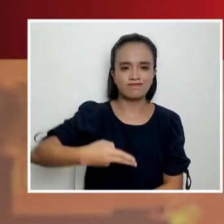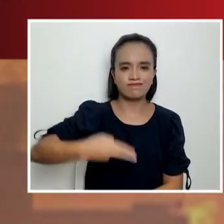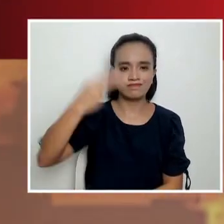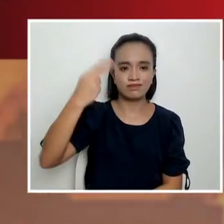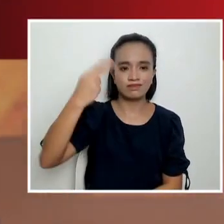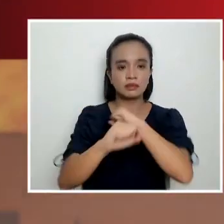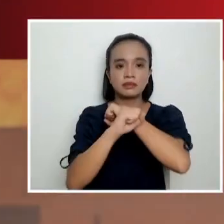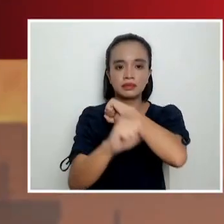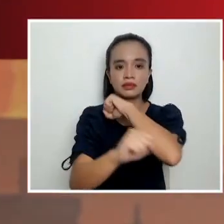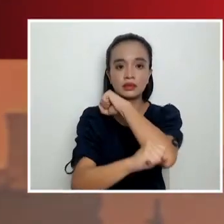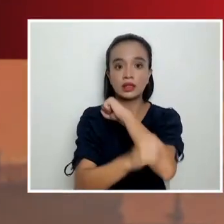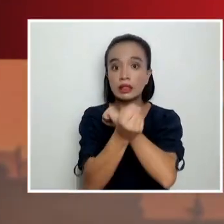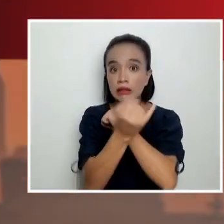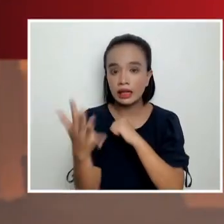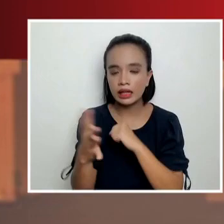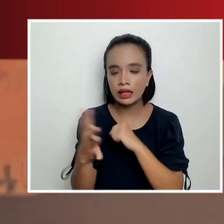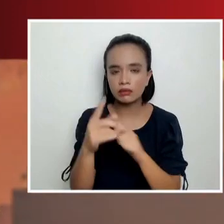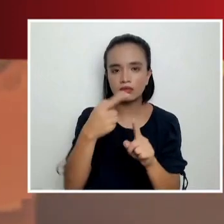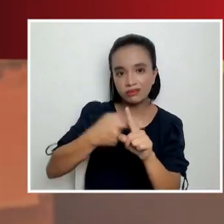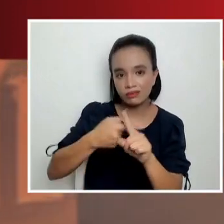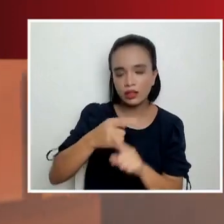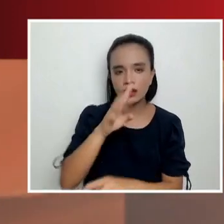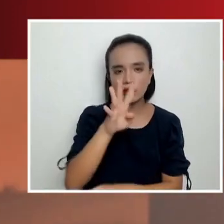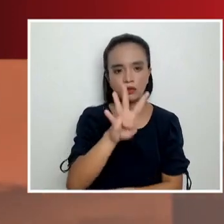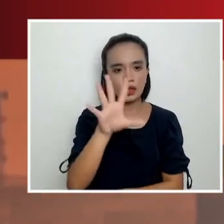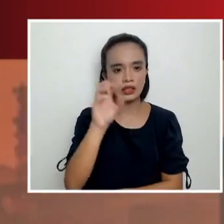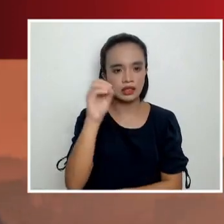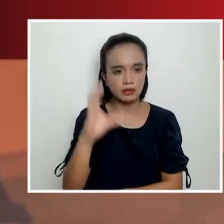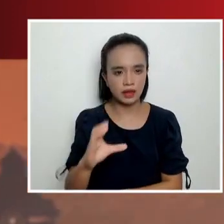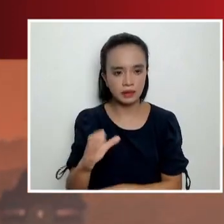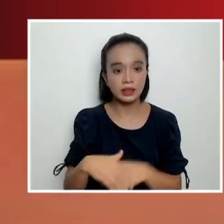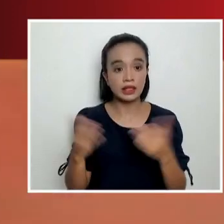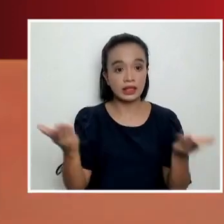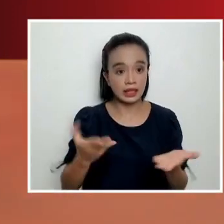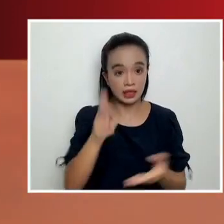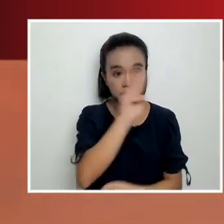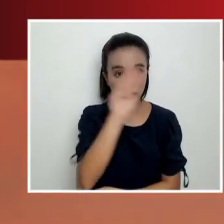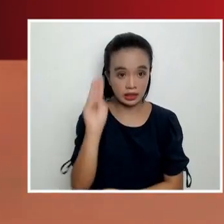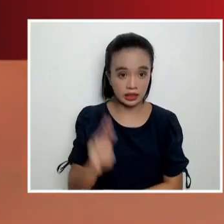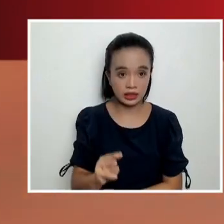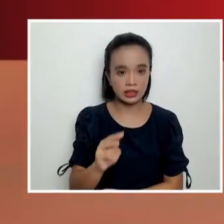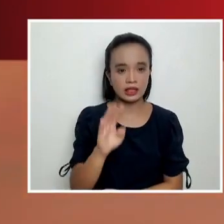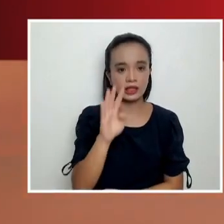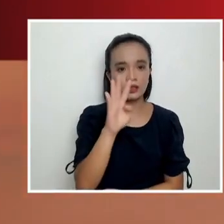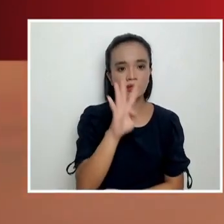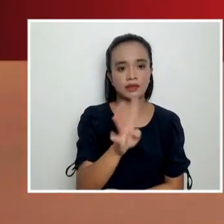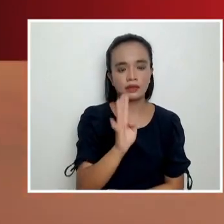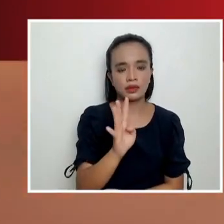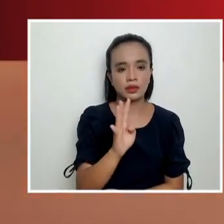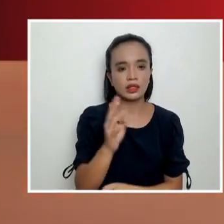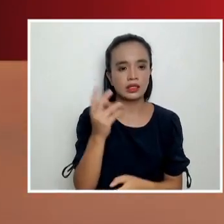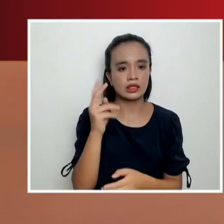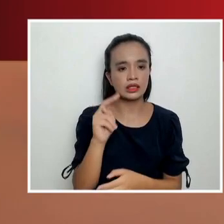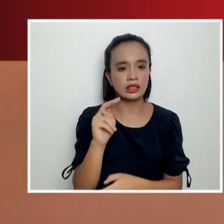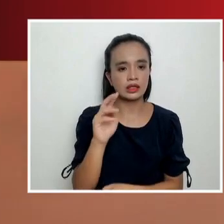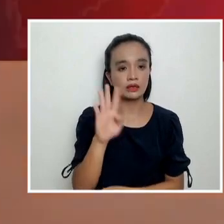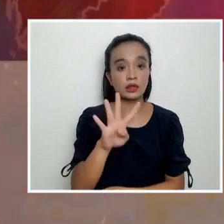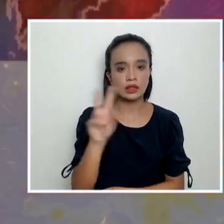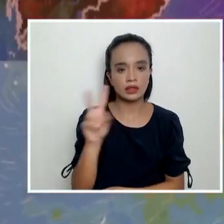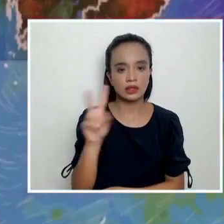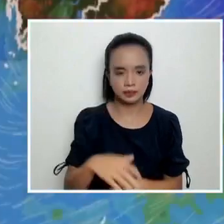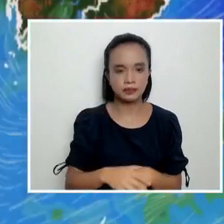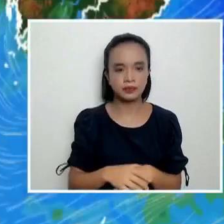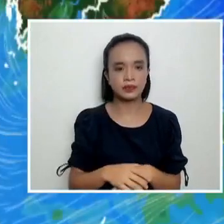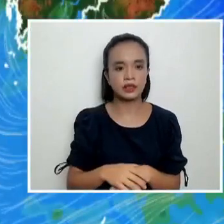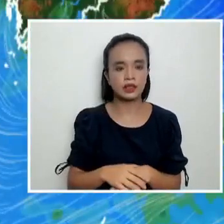Northern Samar sa 45 degrees Celsius at tayo po sa Metro Manila na sa 42 degrees Celsius naman sa Naiya sa Pasay City. Iihip